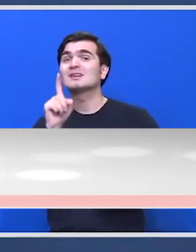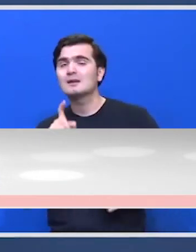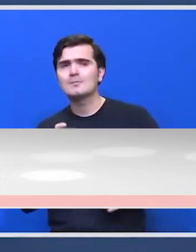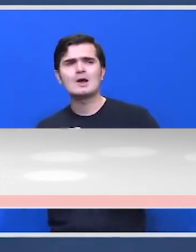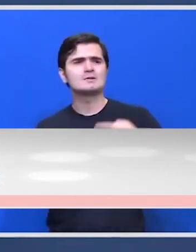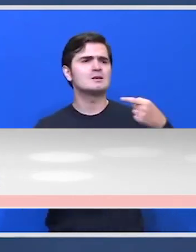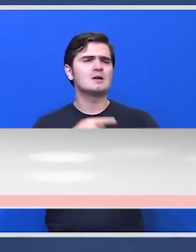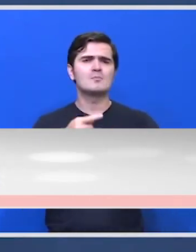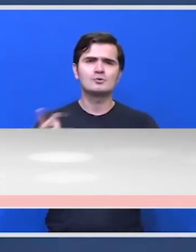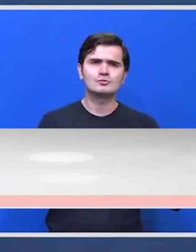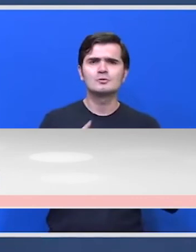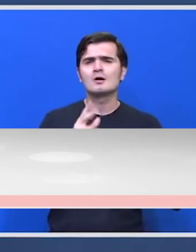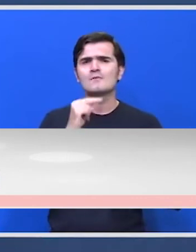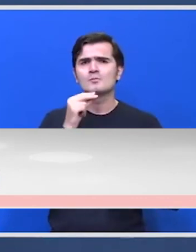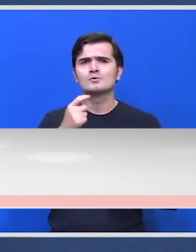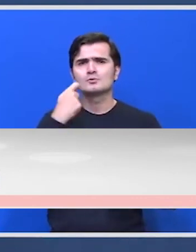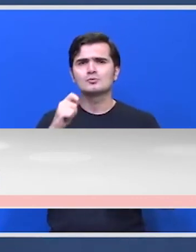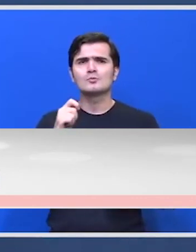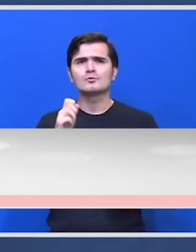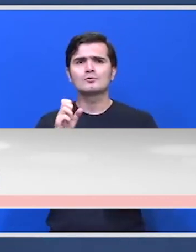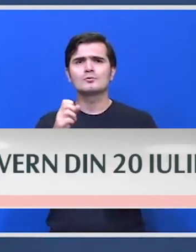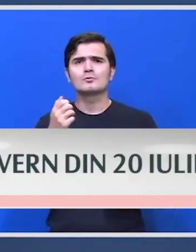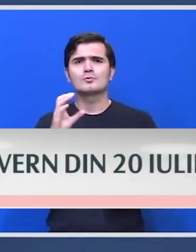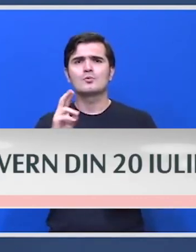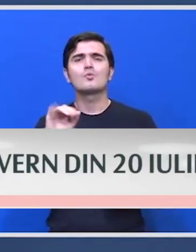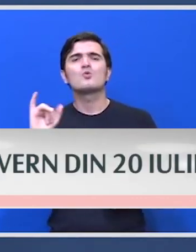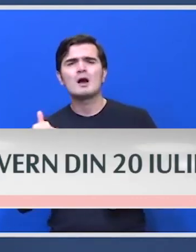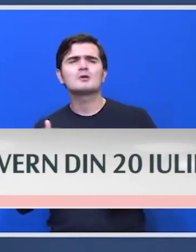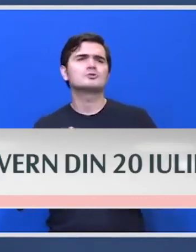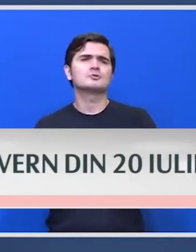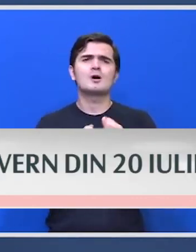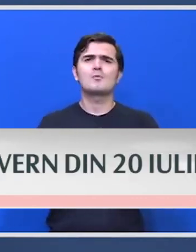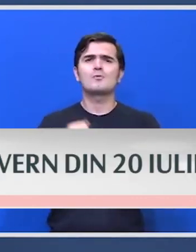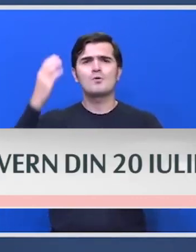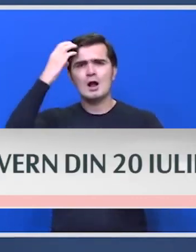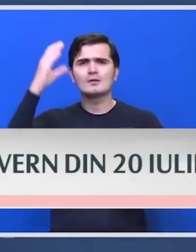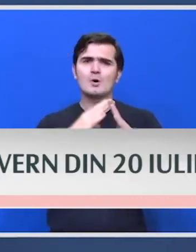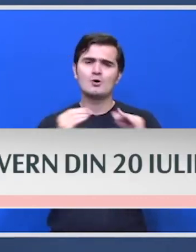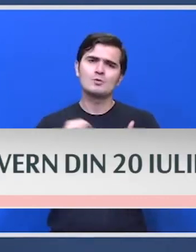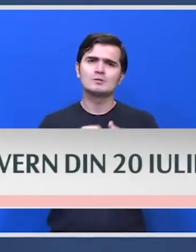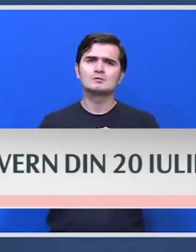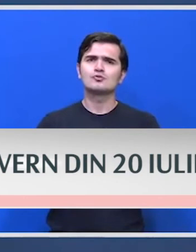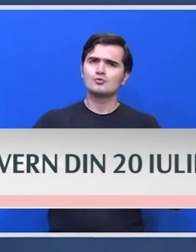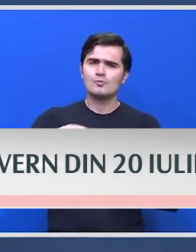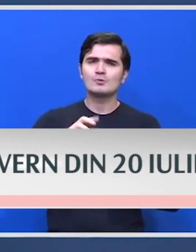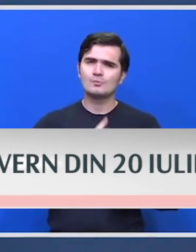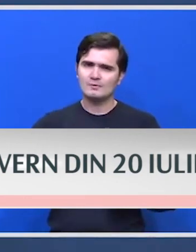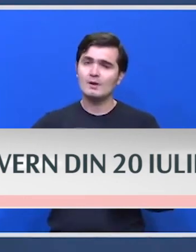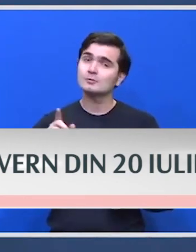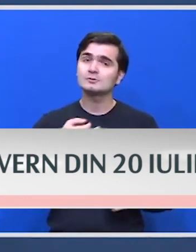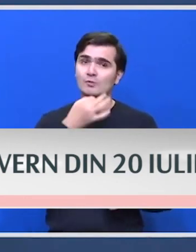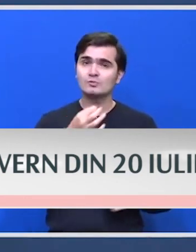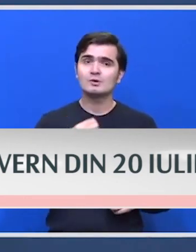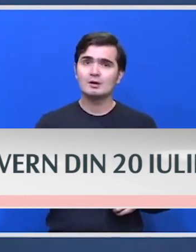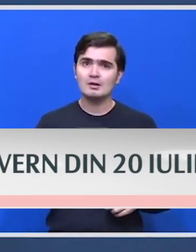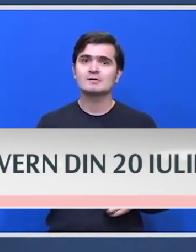cercetare, dacă veți vorbi cu domnul Adrian Curaj de la UFSCDI, dacă veți vorbi cu Academia Română și chiar cu mediul privat, vă vor spune că este